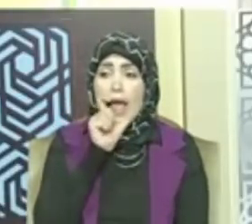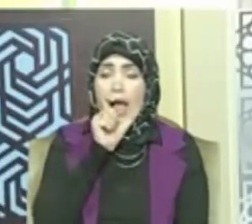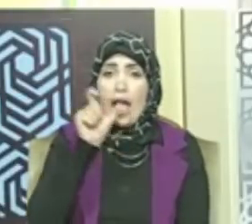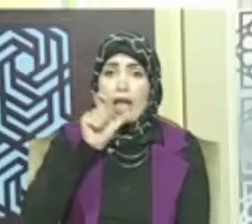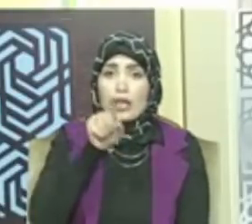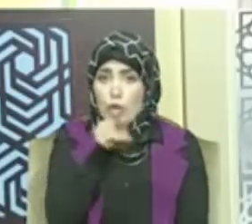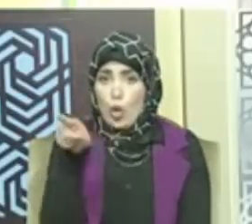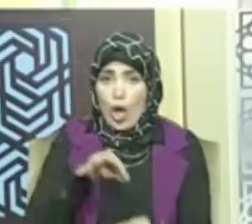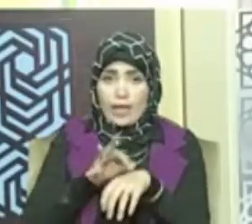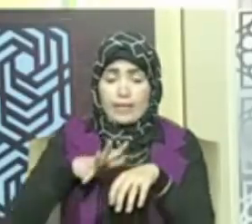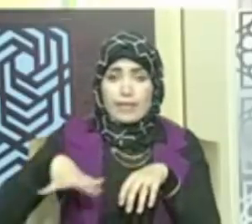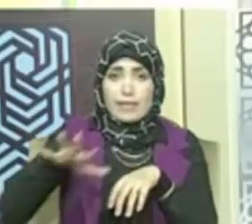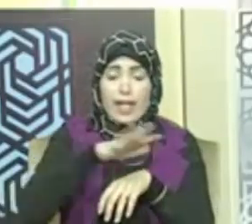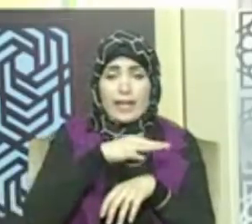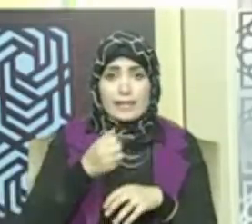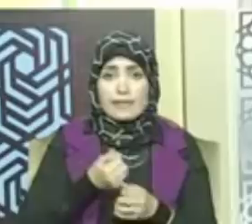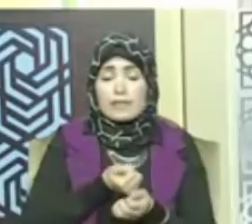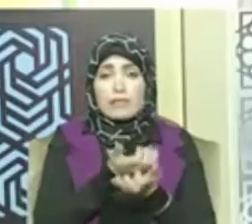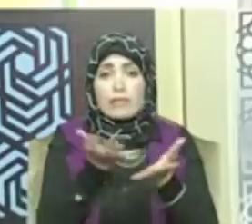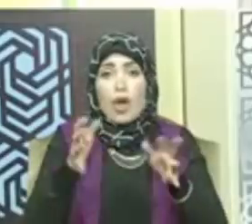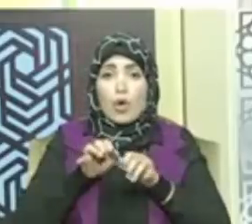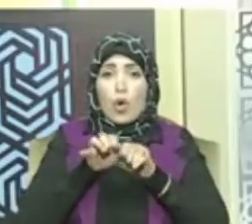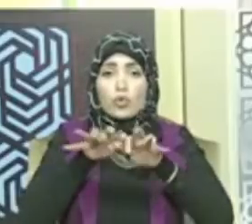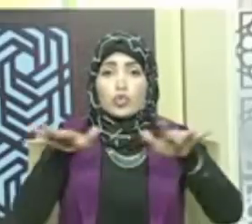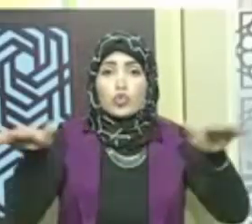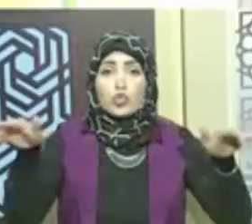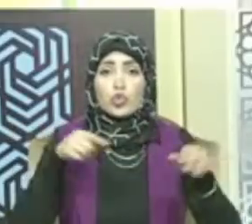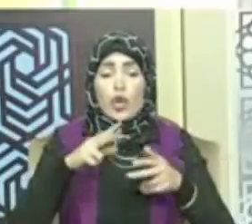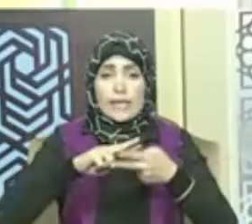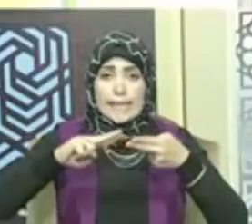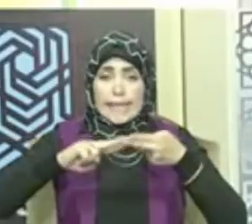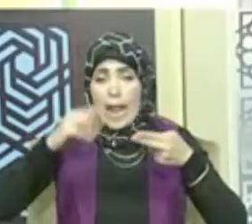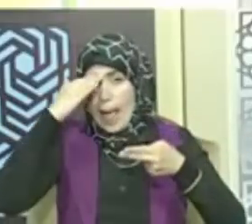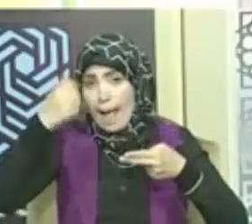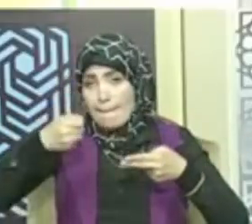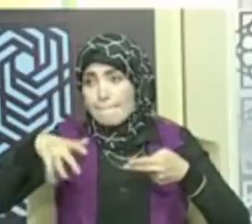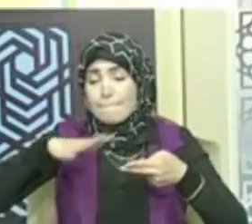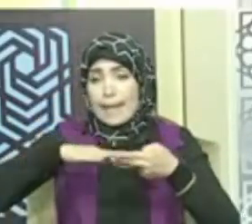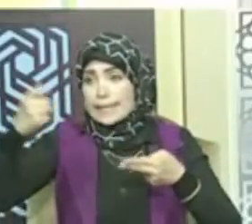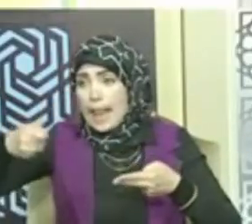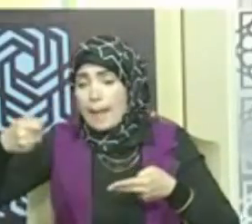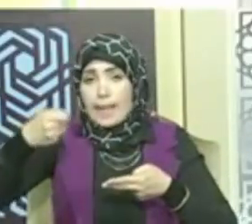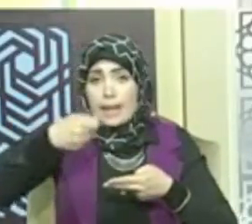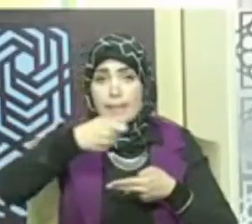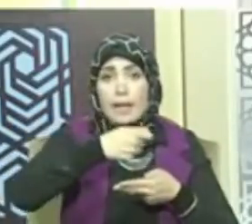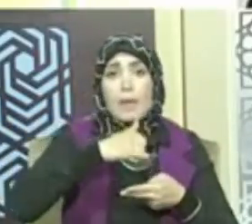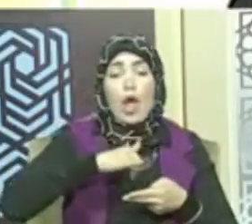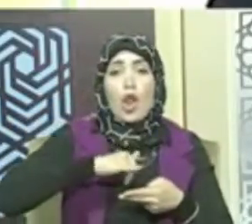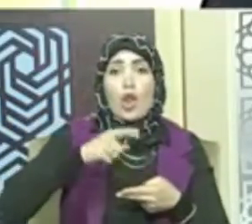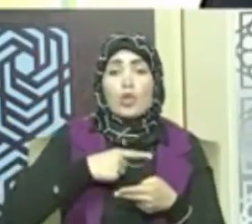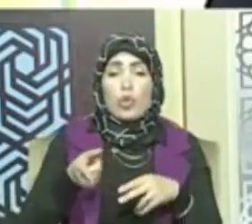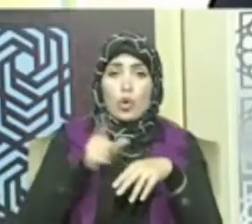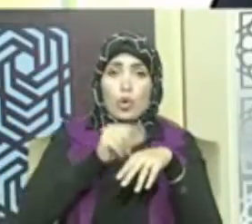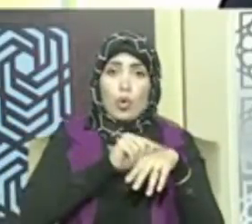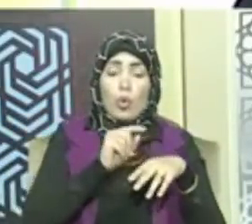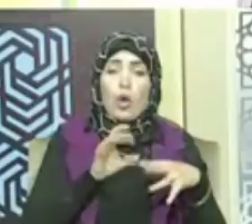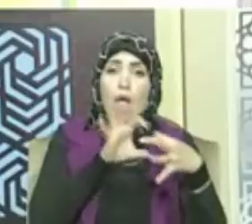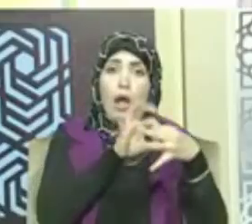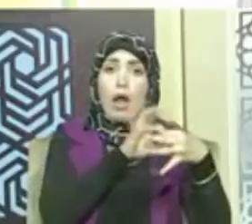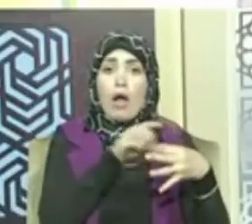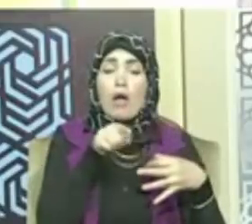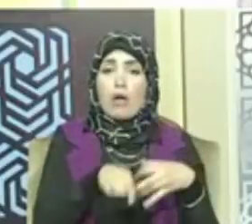أفشوا السلام وأطعموا الطعام وصلوا الأرحام وصلوا